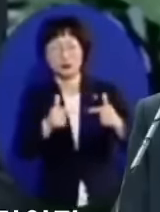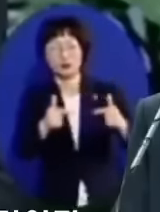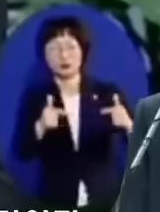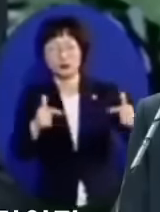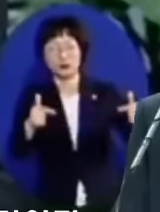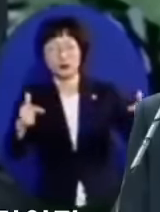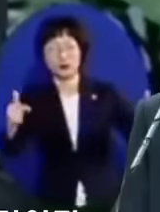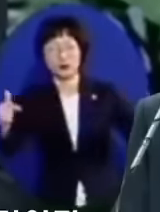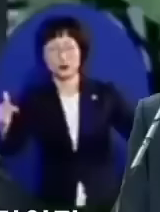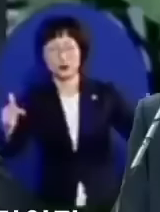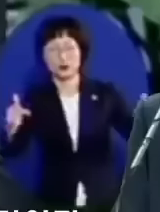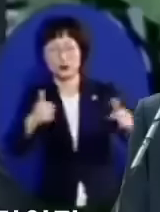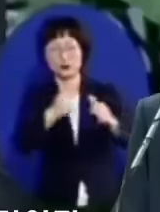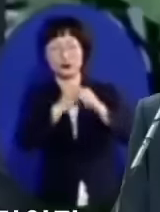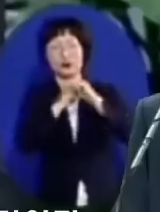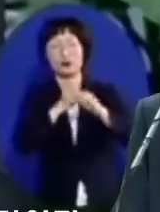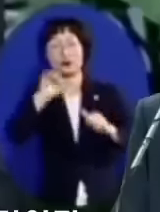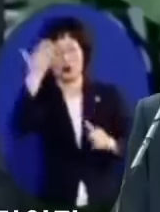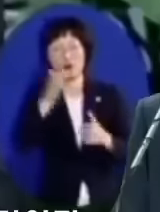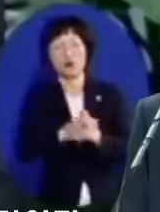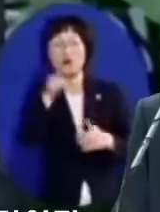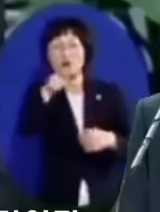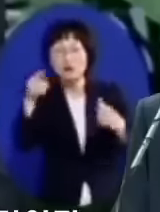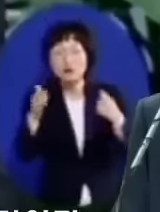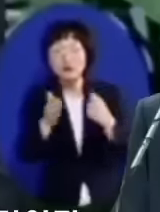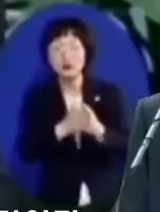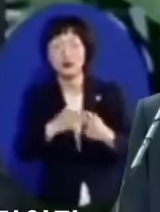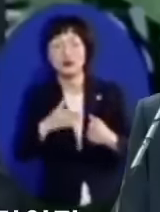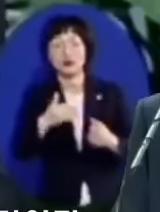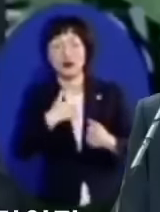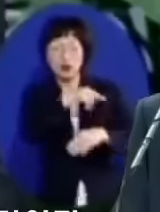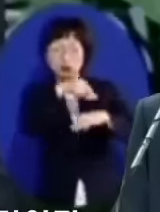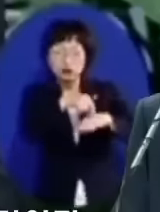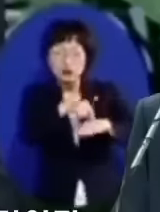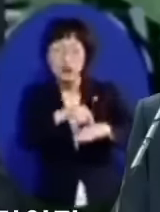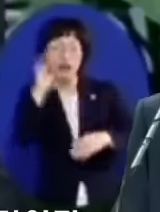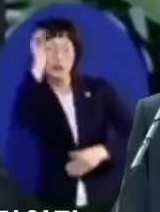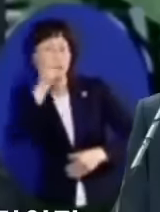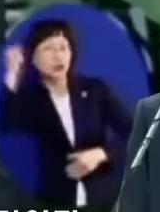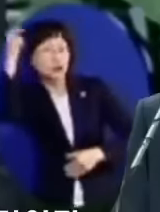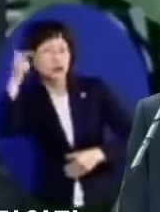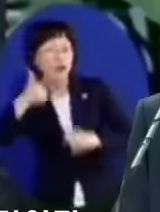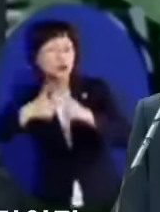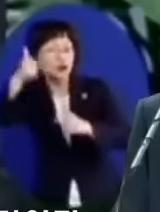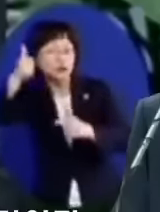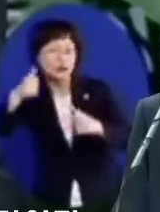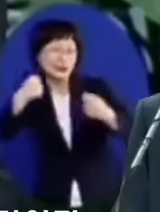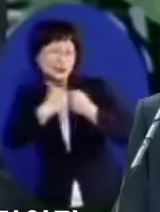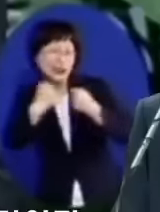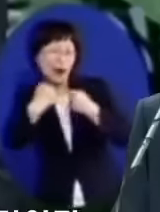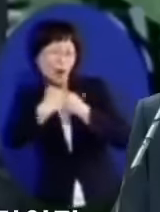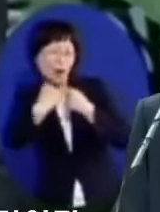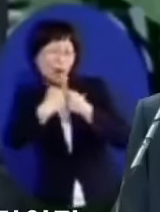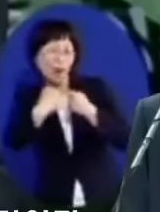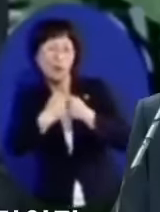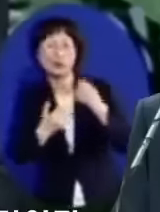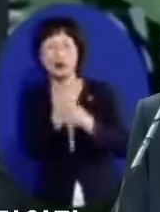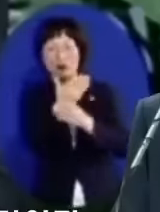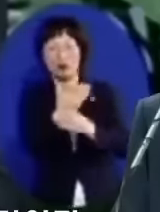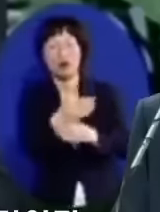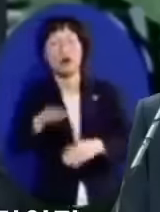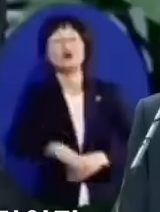점령해 주시려고 하는 것입니다. 그래서 나라는 육체와 성령 예수님과 싸움이 벌어지는 것입니다. 근데